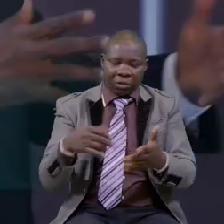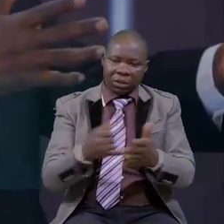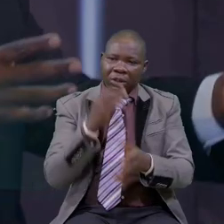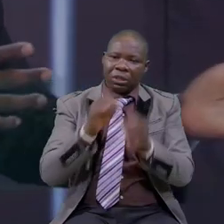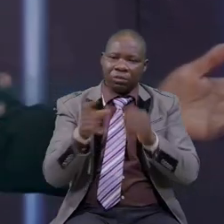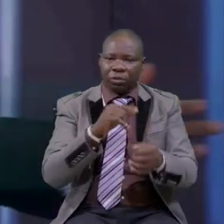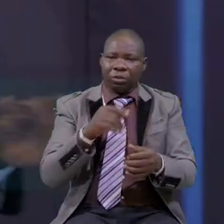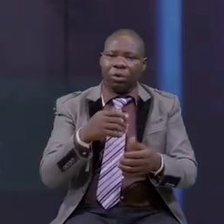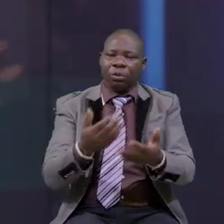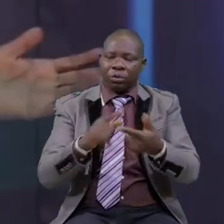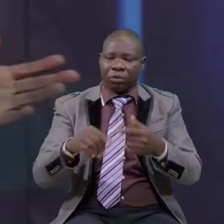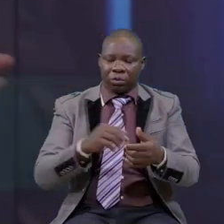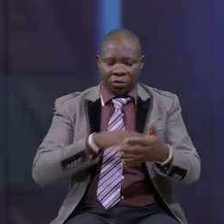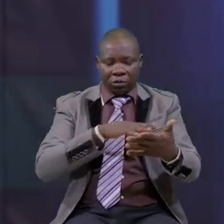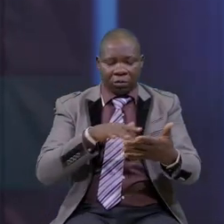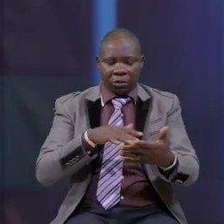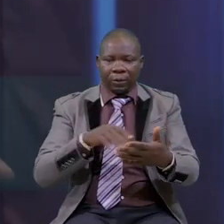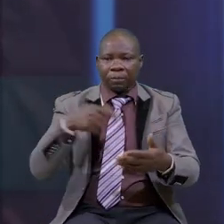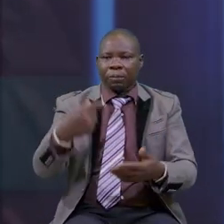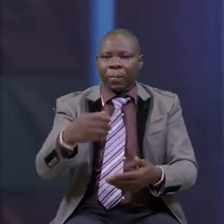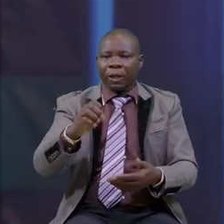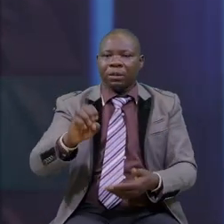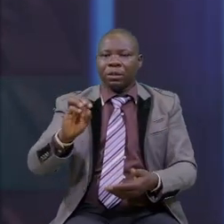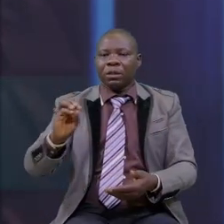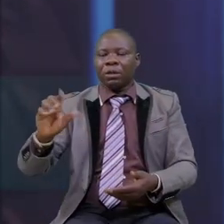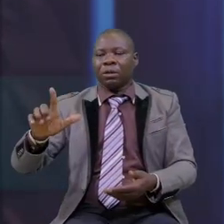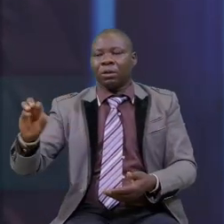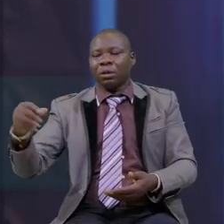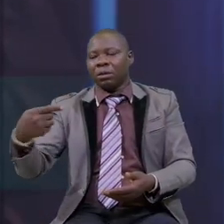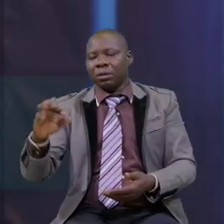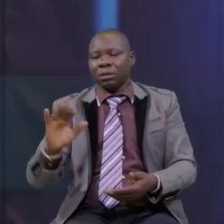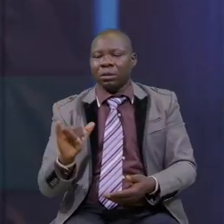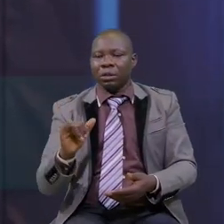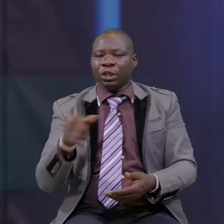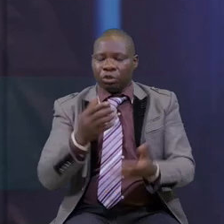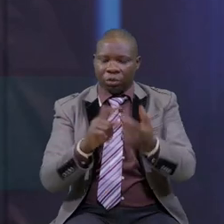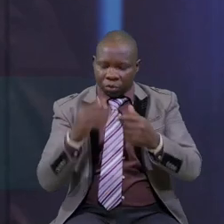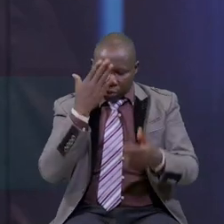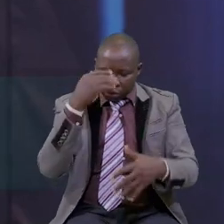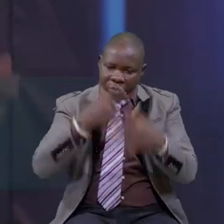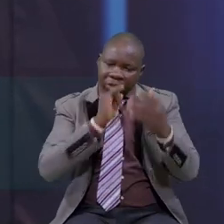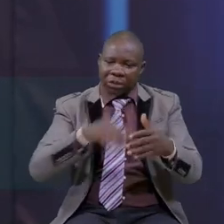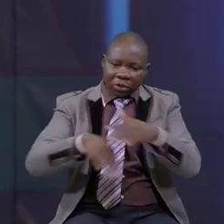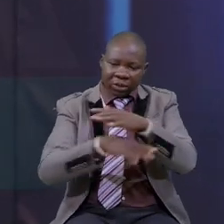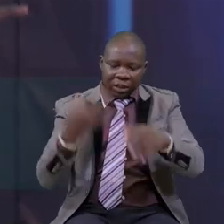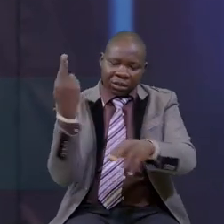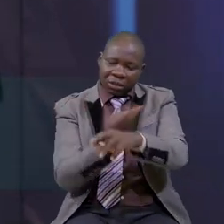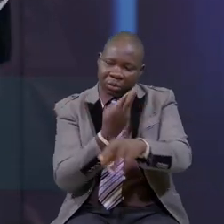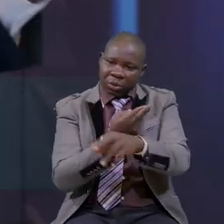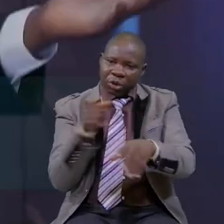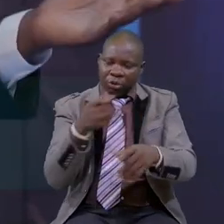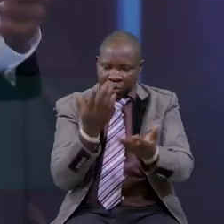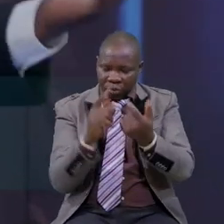fait la géologie, vous voulez connaître ce qu'il y a sur les rochers, quel est l'âge des rochers, vous voulez connaître s'il y a du pétrole sous la